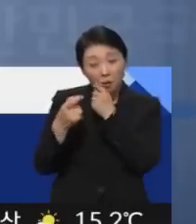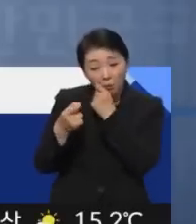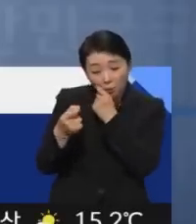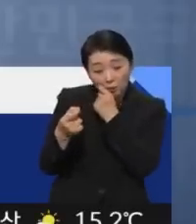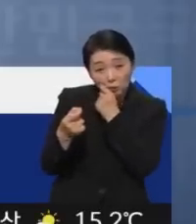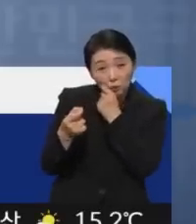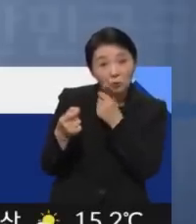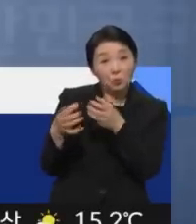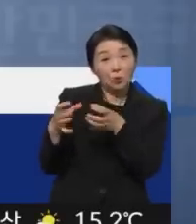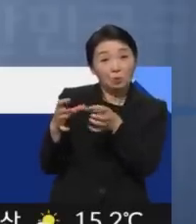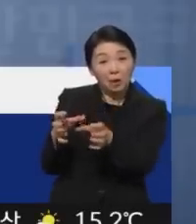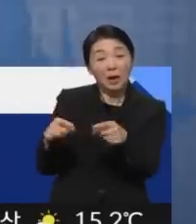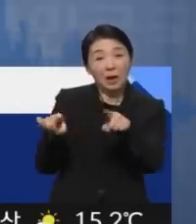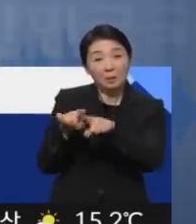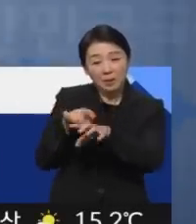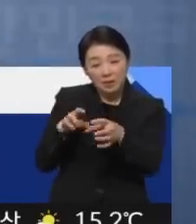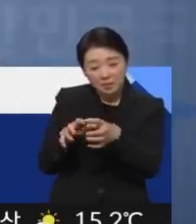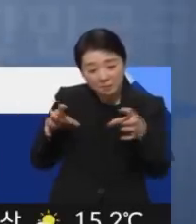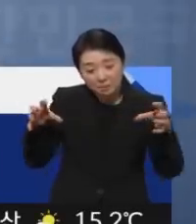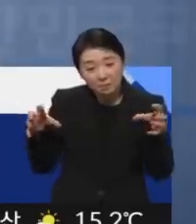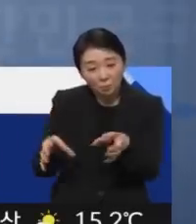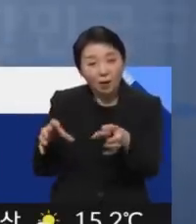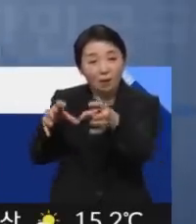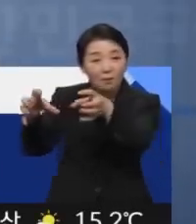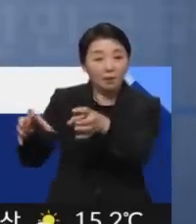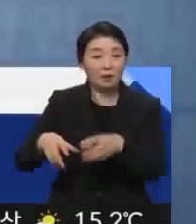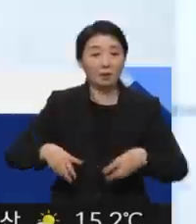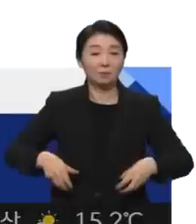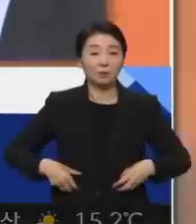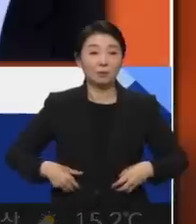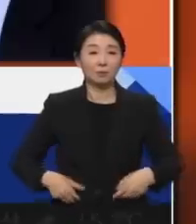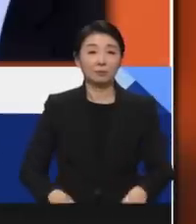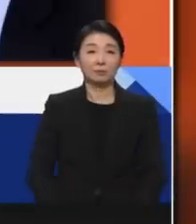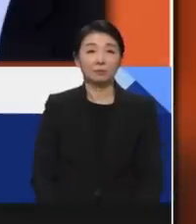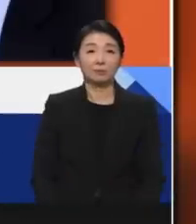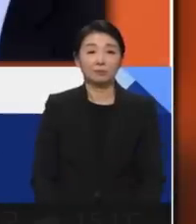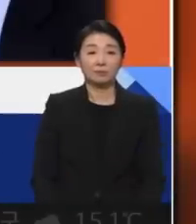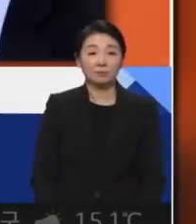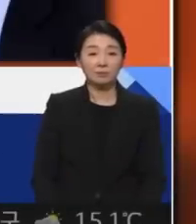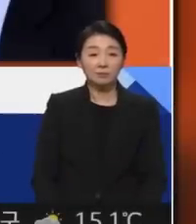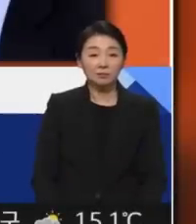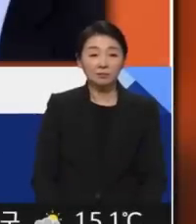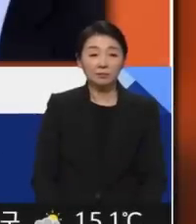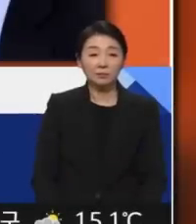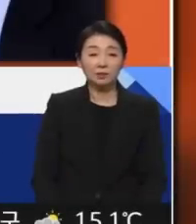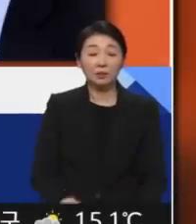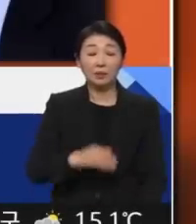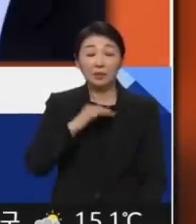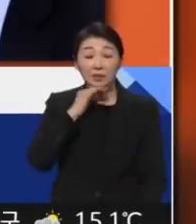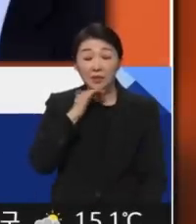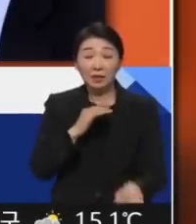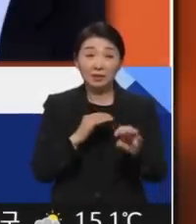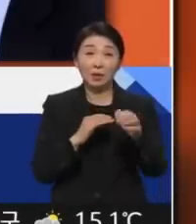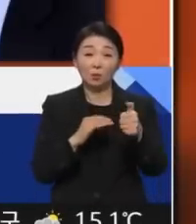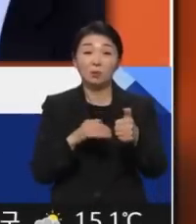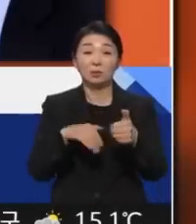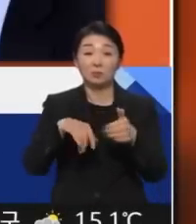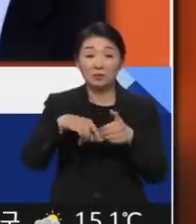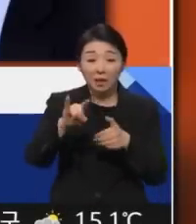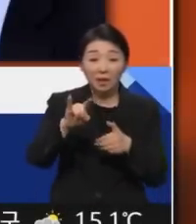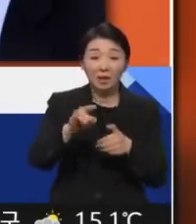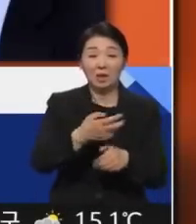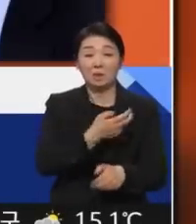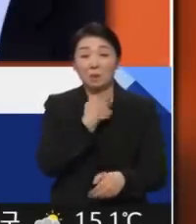함께 힘을 모아가야 한다고 생각합니다. 중도층 유권자들이 보시기에 배신의 정치를 하는 것처럼